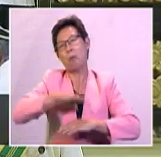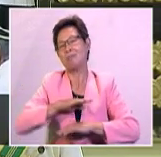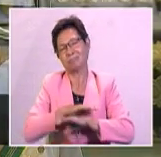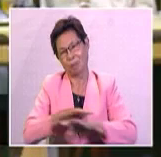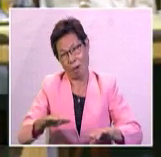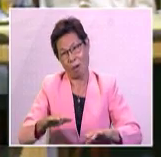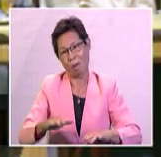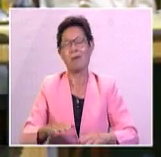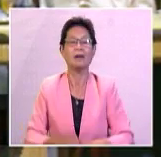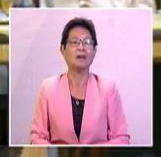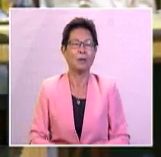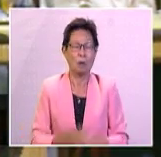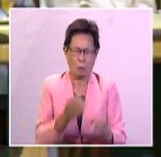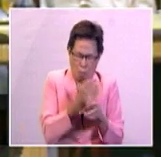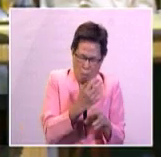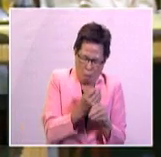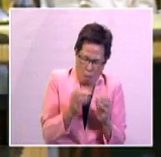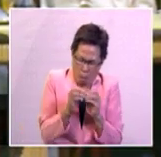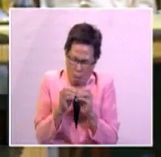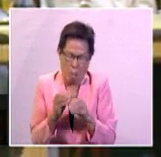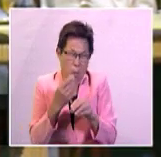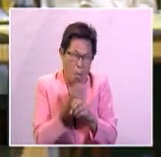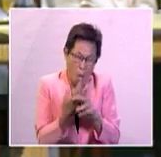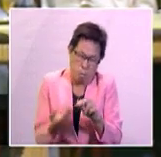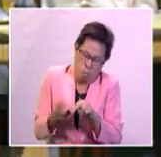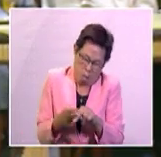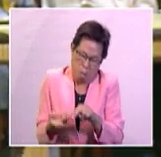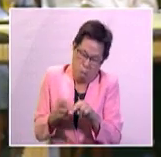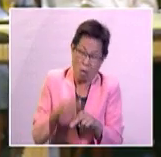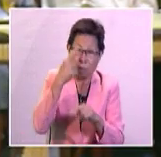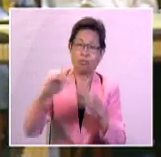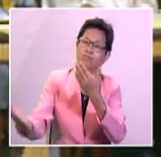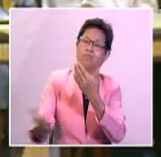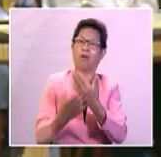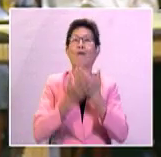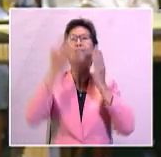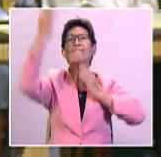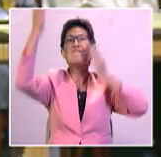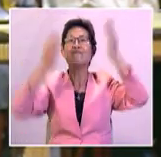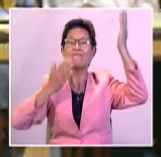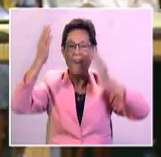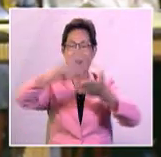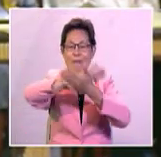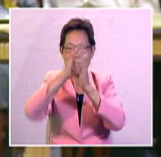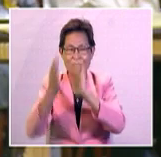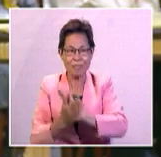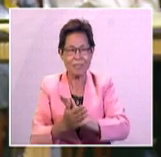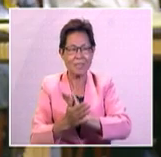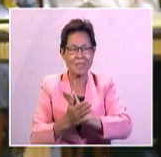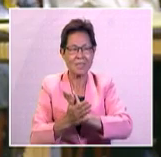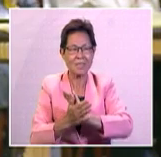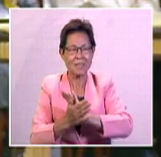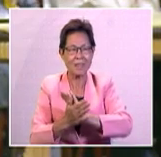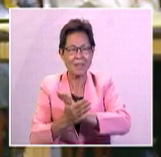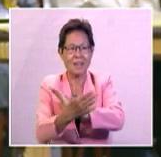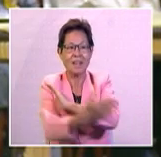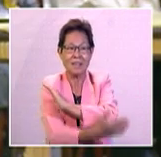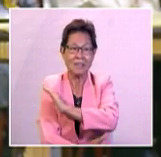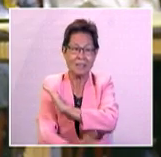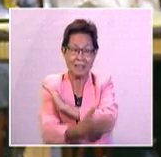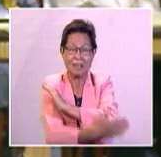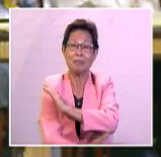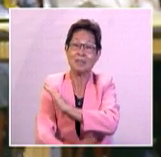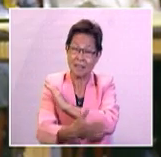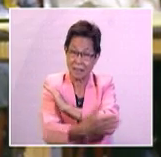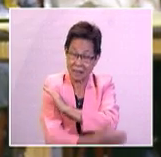terus dilipat gandakan untuk mengembalikan Malaysia menjadi antara paksi